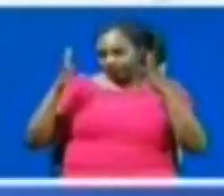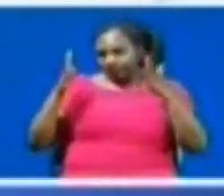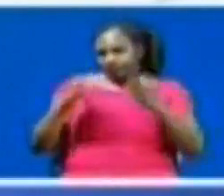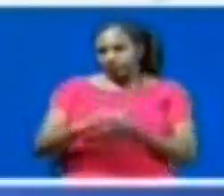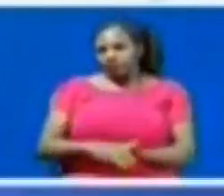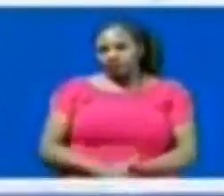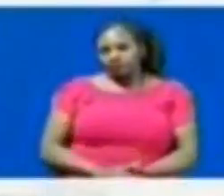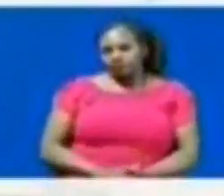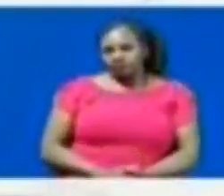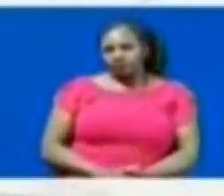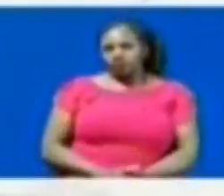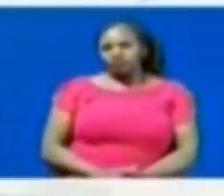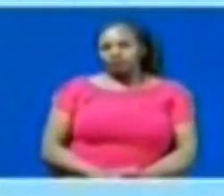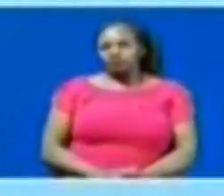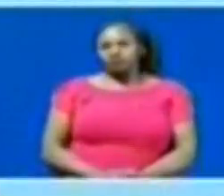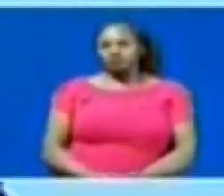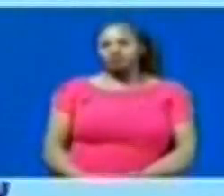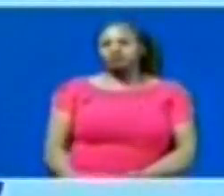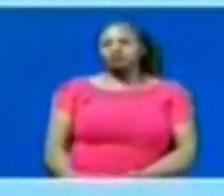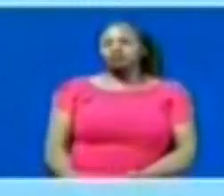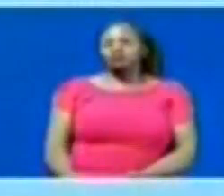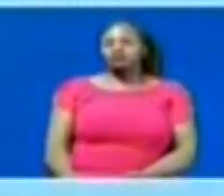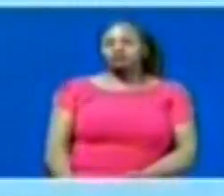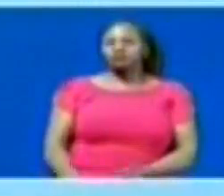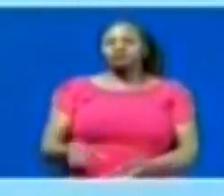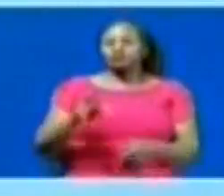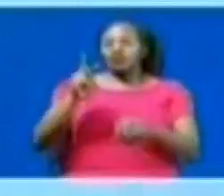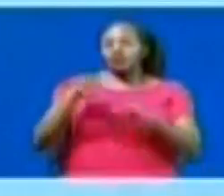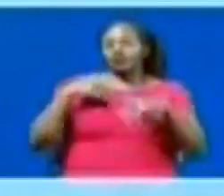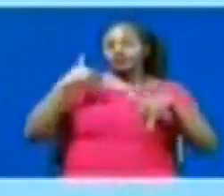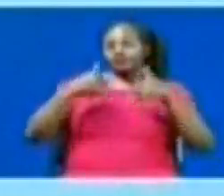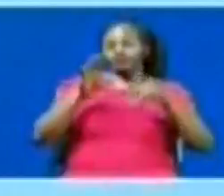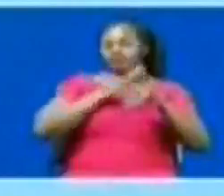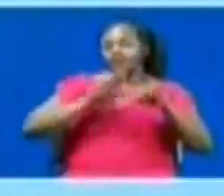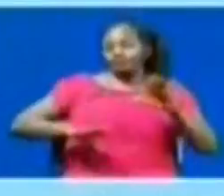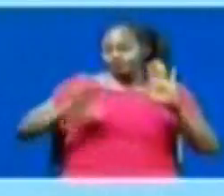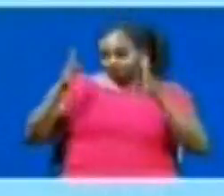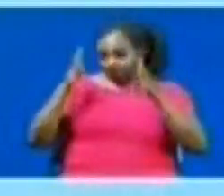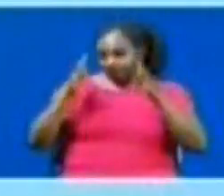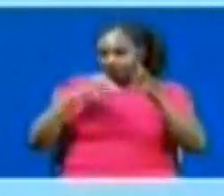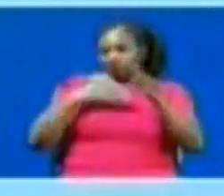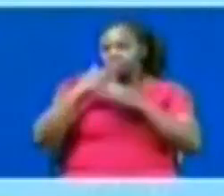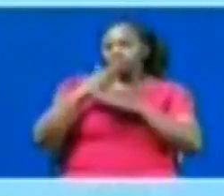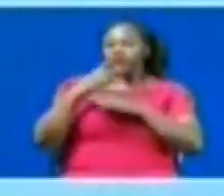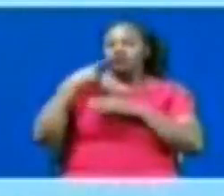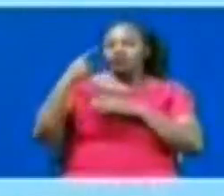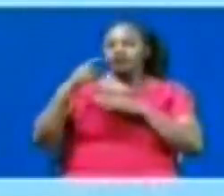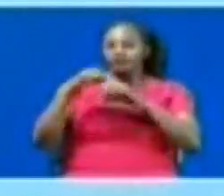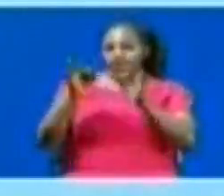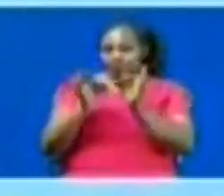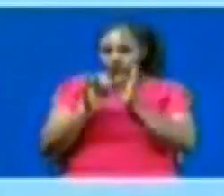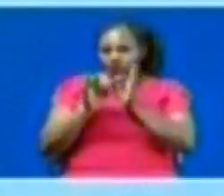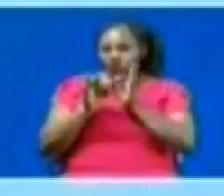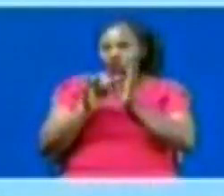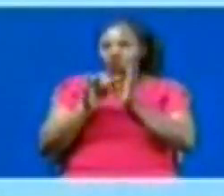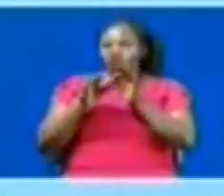Clifford Ndubi, KTN News. Na huku wa Kenya wakisherehekea sikukuu ya Krismasi, zaidi ya familia 100 ambazo